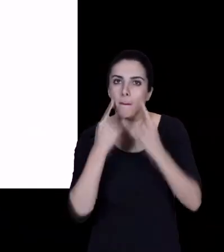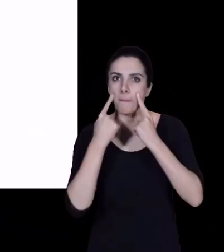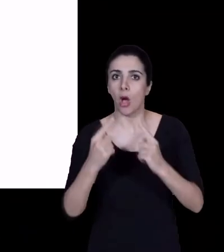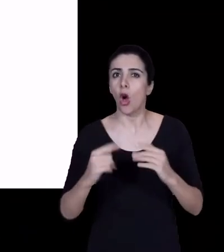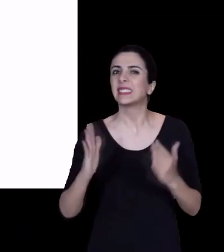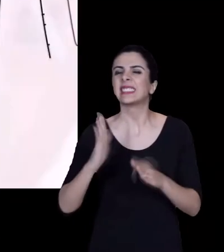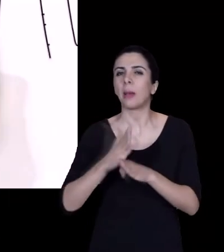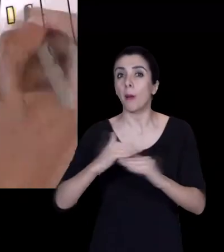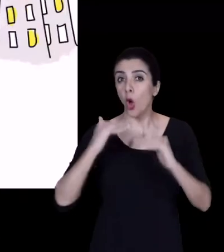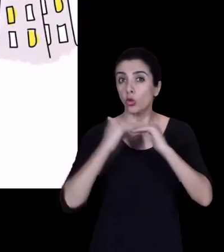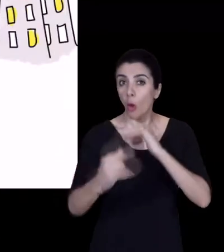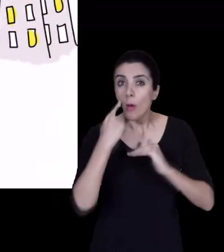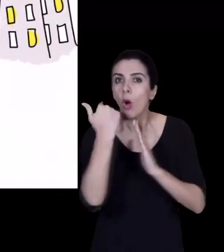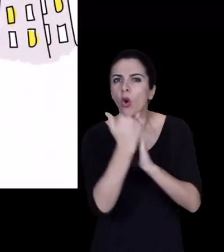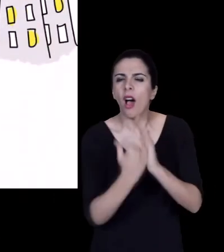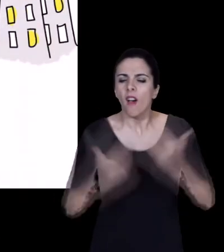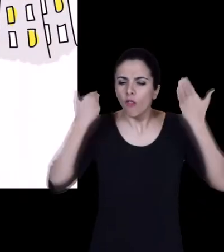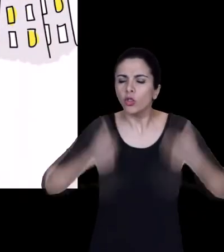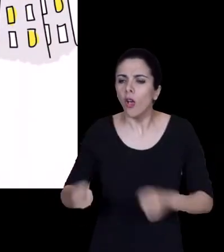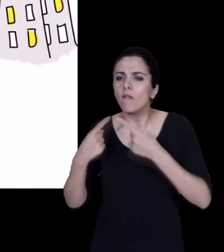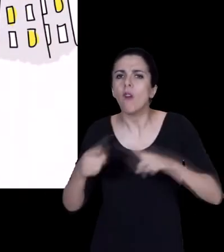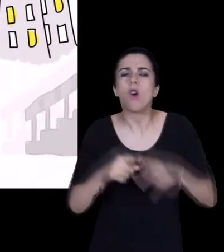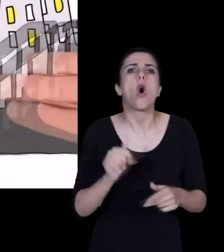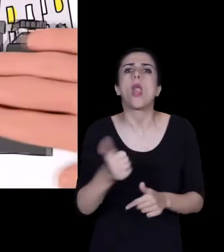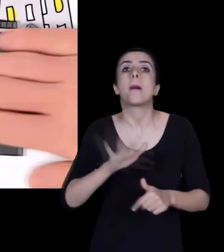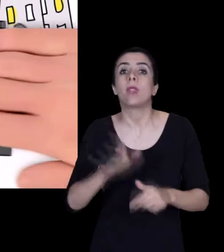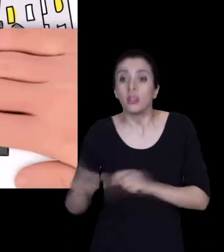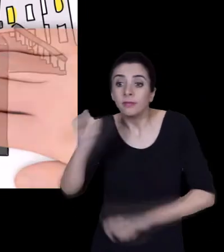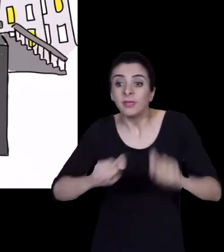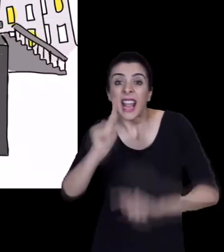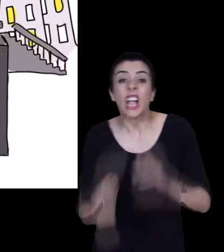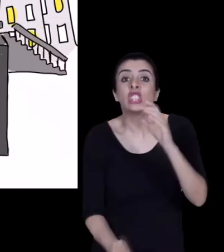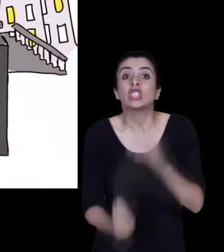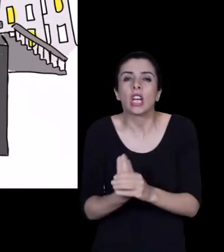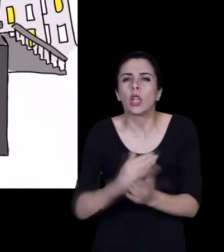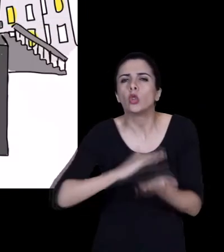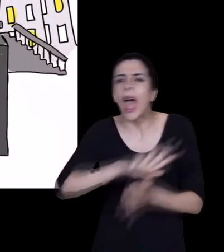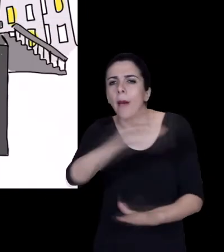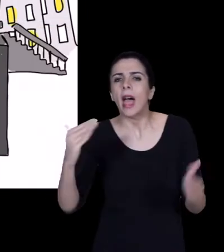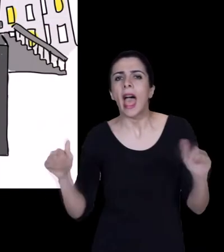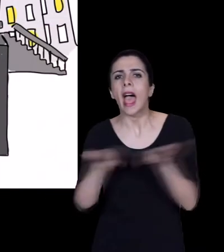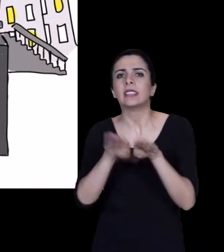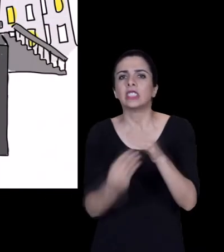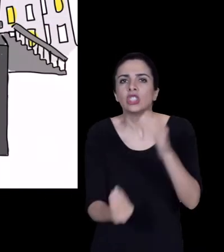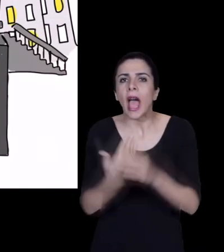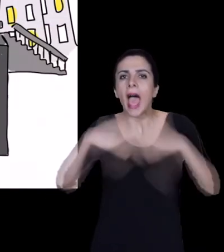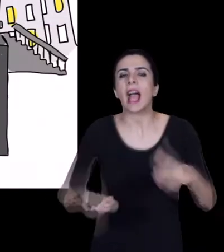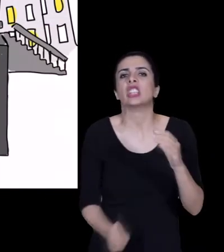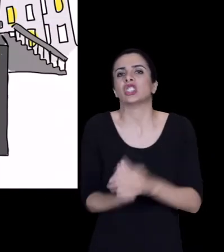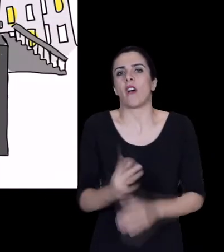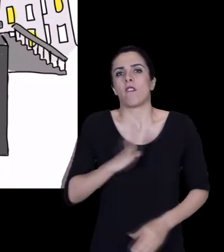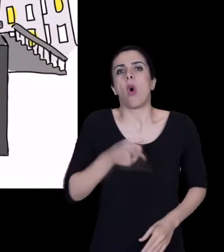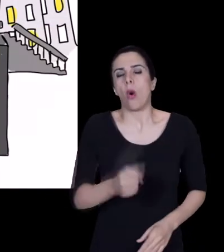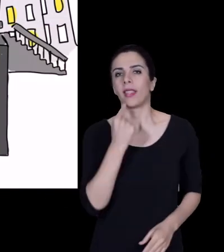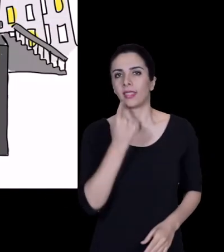toplumsal düzen bedensel farklar gözetilmeden kurulur ve böylece sakatların önüne engeller koyar. Görme engelli bir bireyin